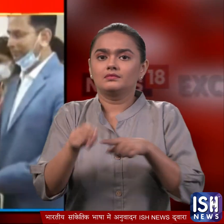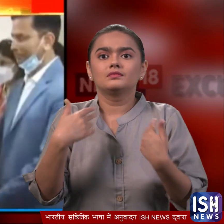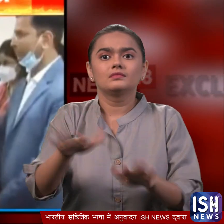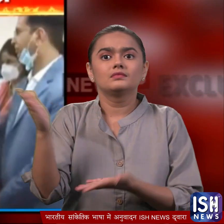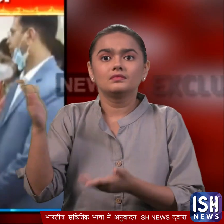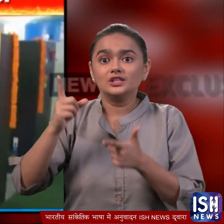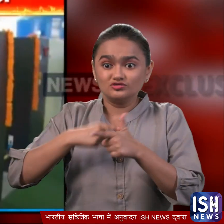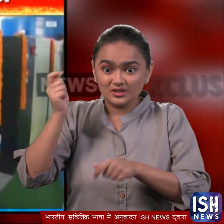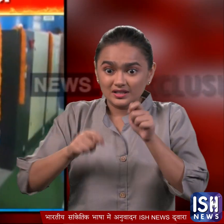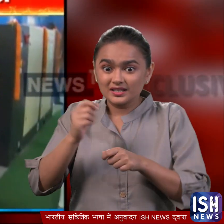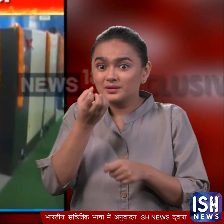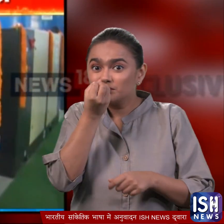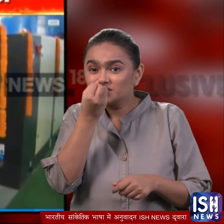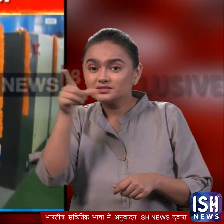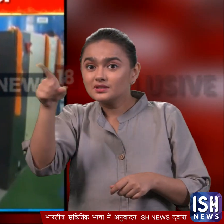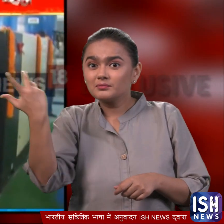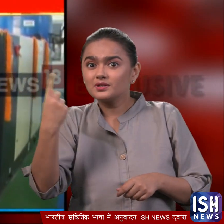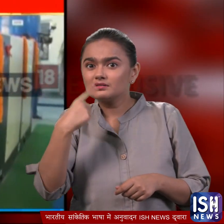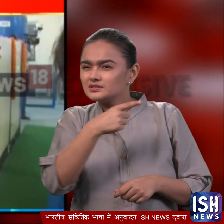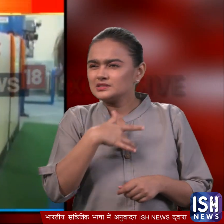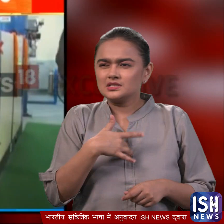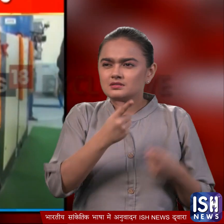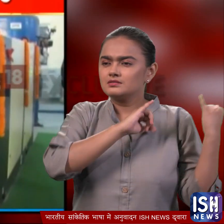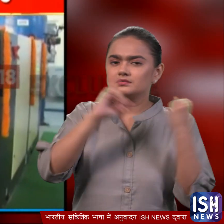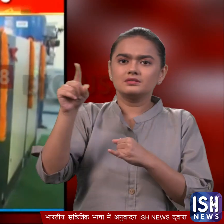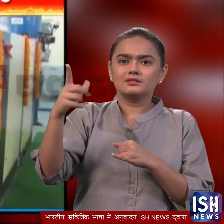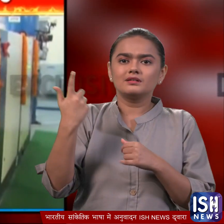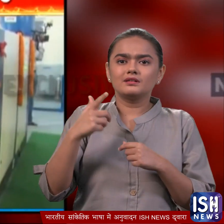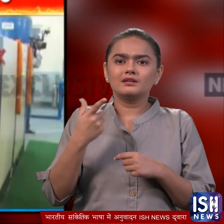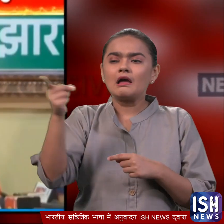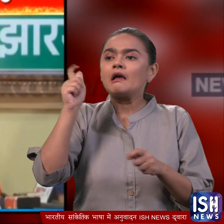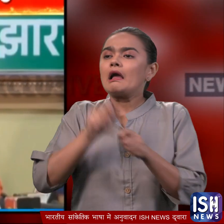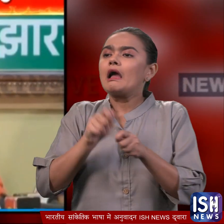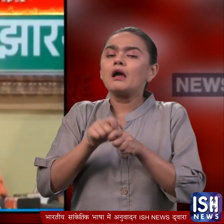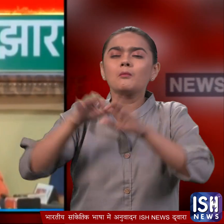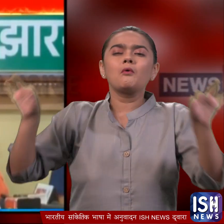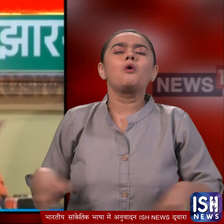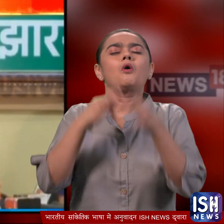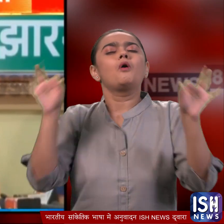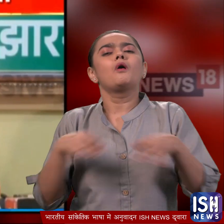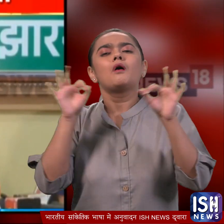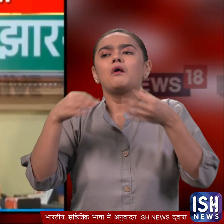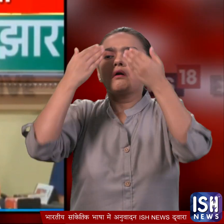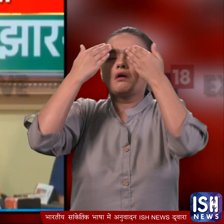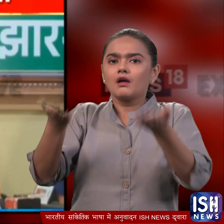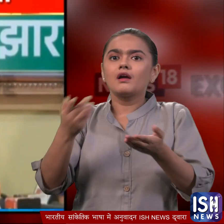ही उद्घाटन कर दिया। झारखंड में बीजेपी ने हेमंत सोरेन सरकार पर तीखा हमला बोला। करना धरना तो कुछ है